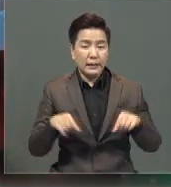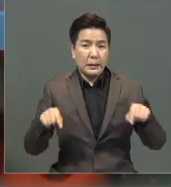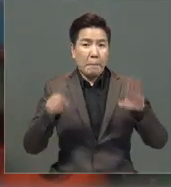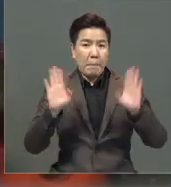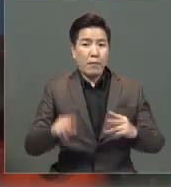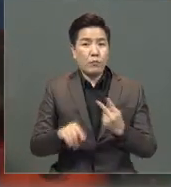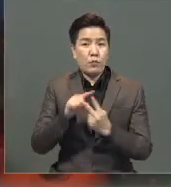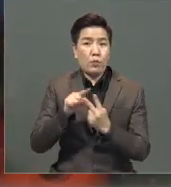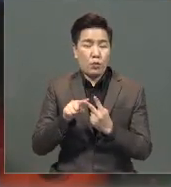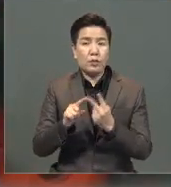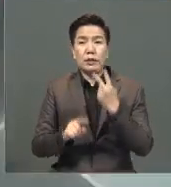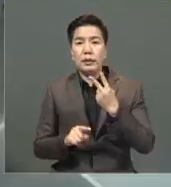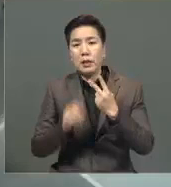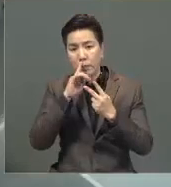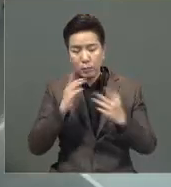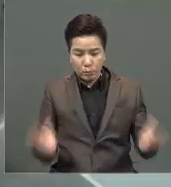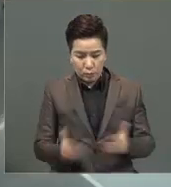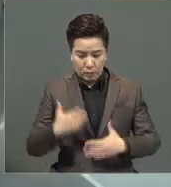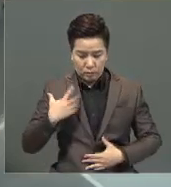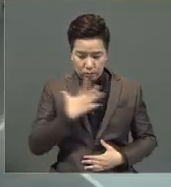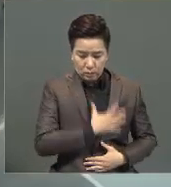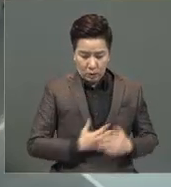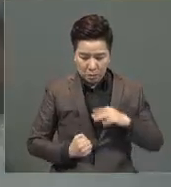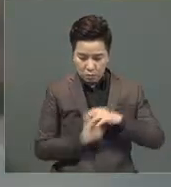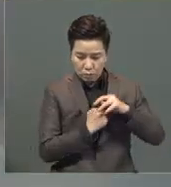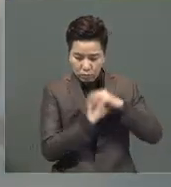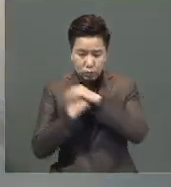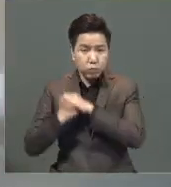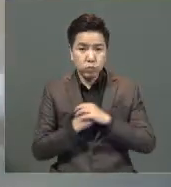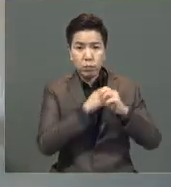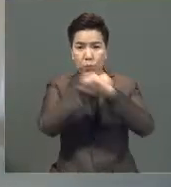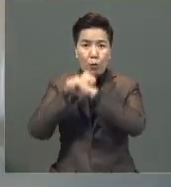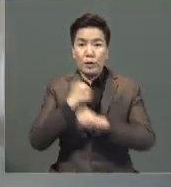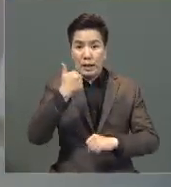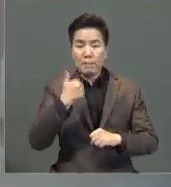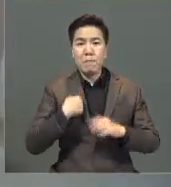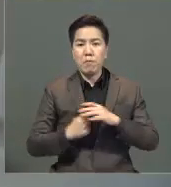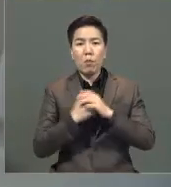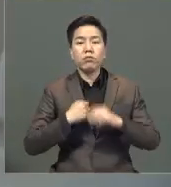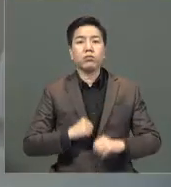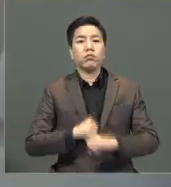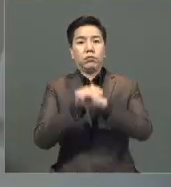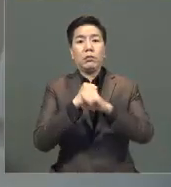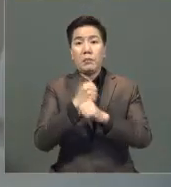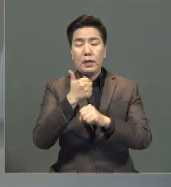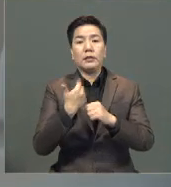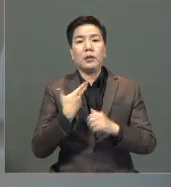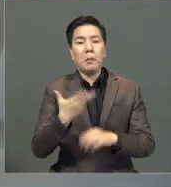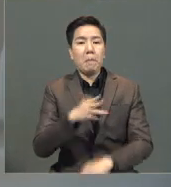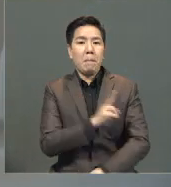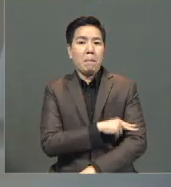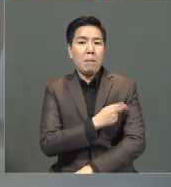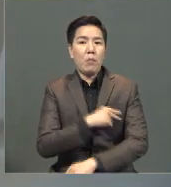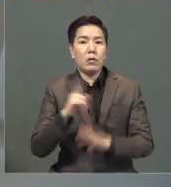วัคซีนสองชั้นเนี่ยหากสามารถกระตุ้นภูมิคุ้มกันในสัตว์ทดลองได้เพราะต้องอยู่ในระยะของสัตว์ทดลองดูในนะครับองค์การเภสัชกรรมก็